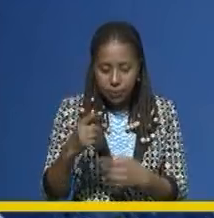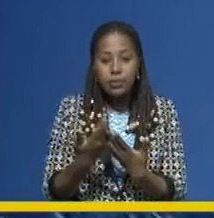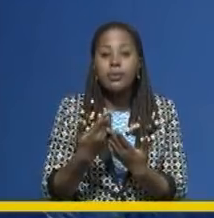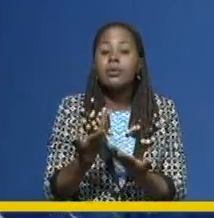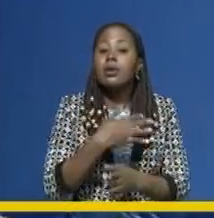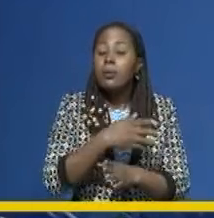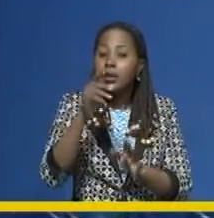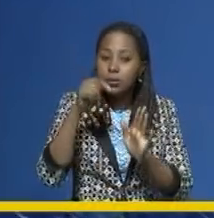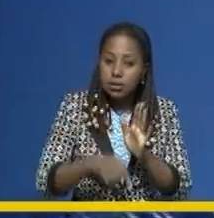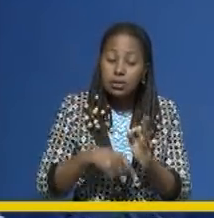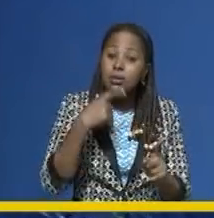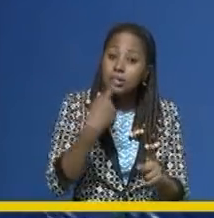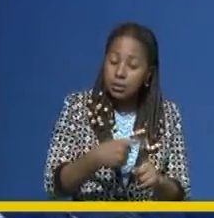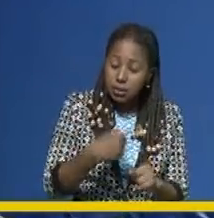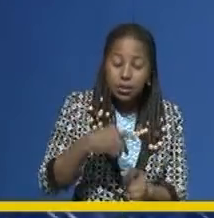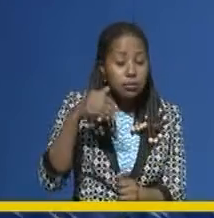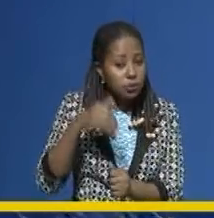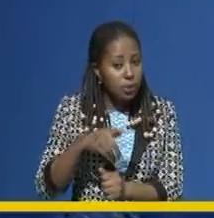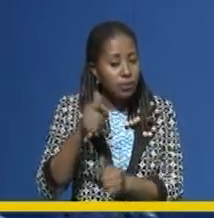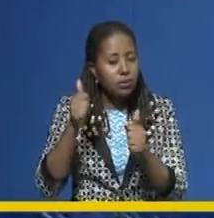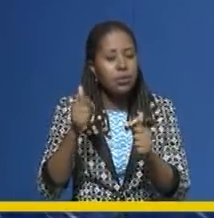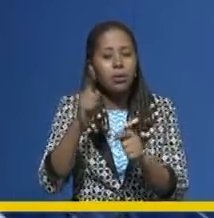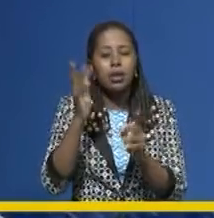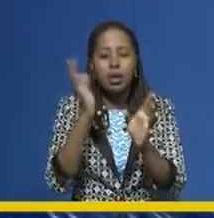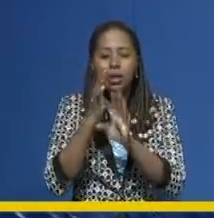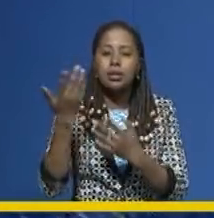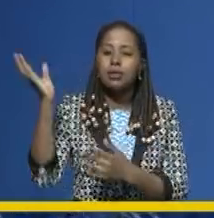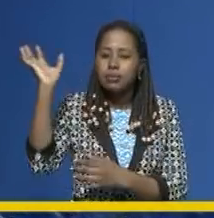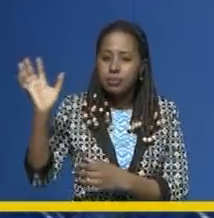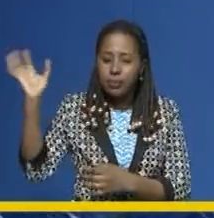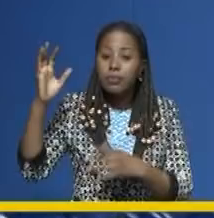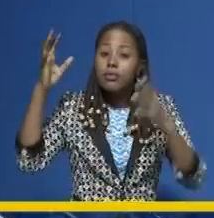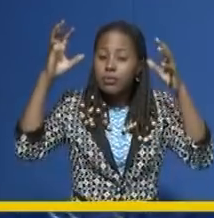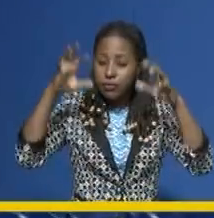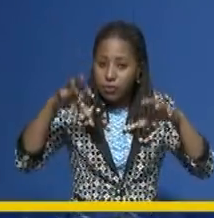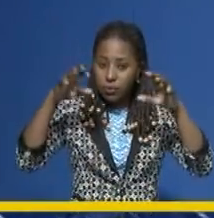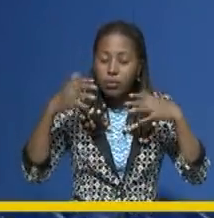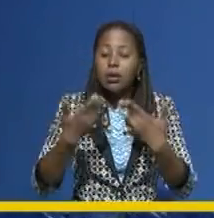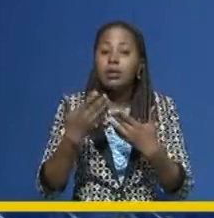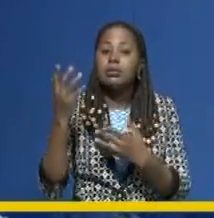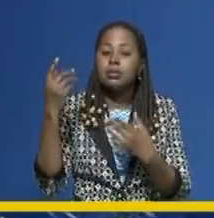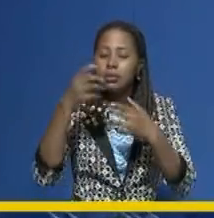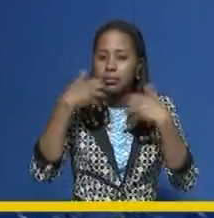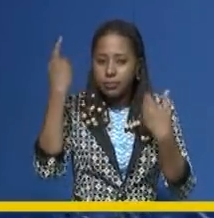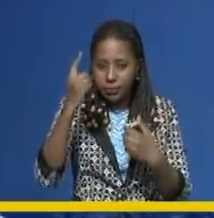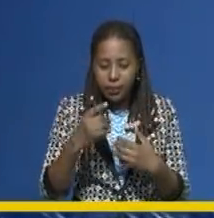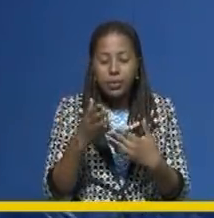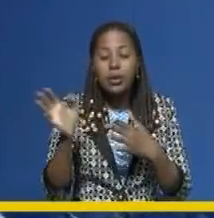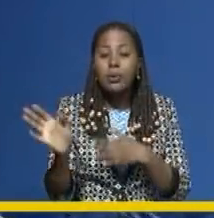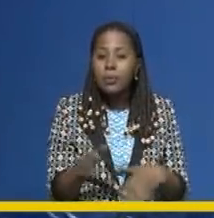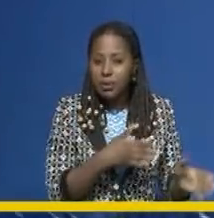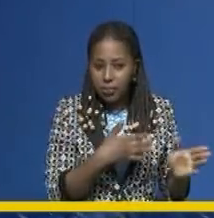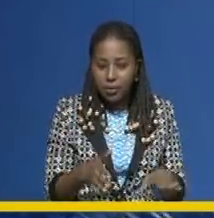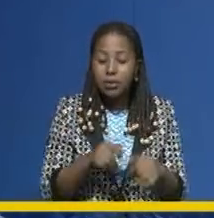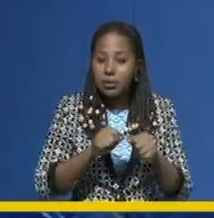kusini, miji ya Lindi na Mtwara tunatarajia kuona hali ya mawingu, mvua katika baadhi ya maeneo. Upepo bahari utavuma kwa kasi ya kilomita 20 kwa saa